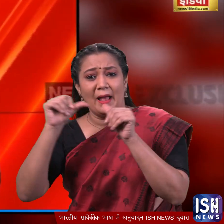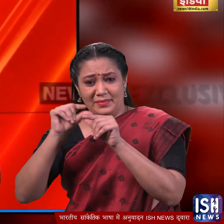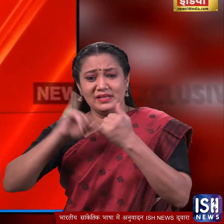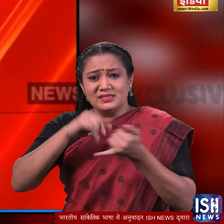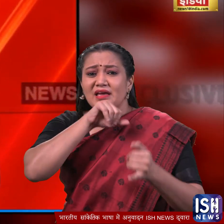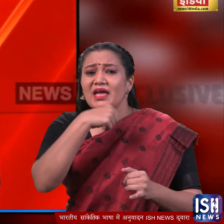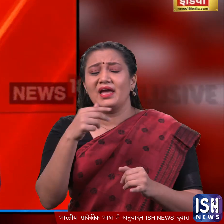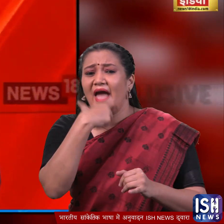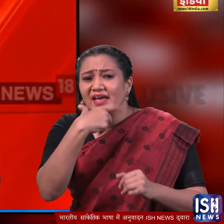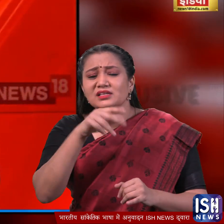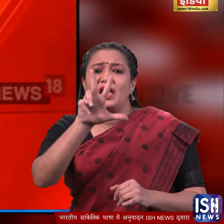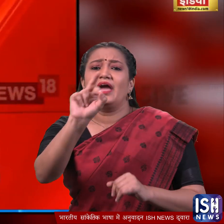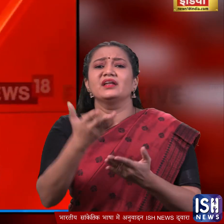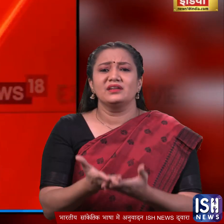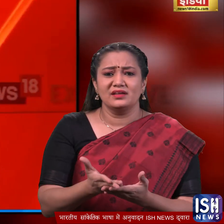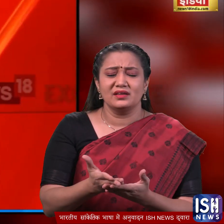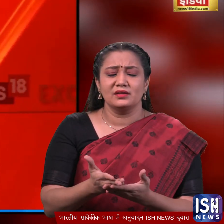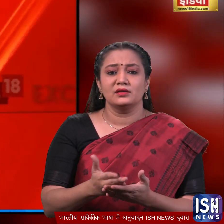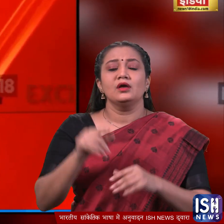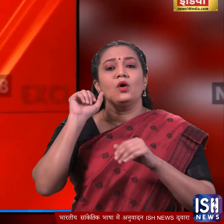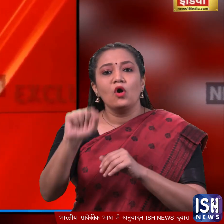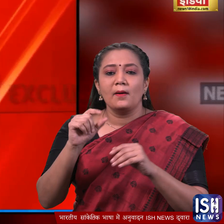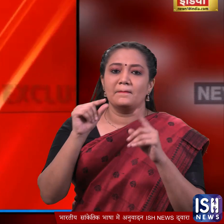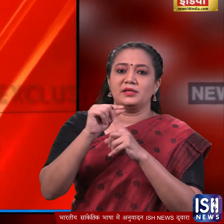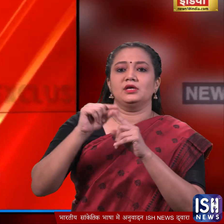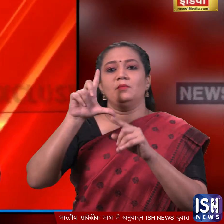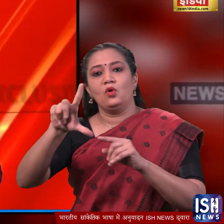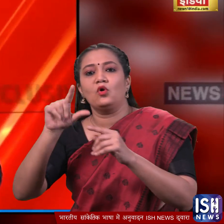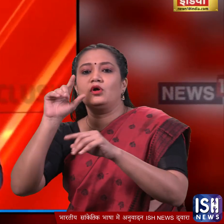के होने जा रहे हैं और कांग्रेस से अलग होकर उन्होंने पंजाब लोक